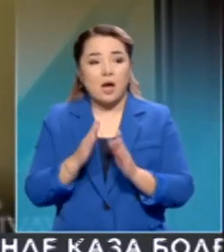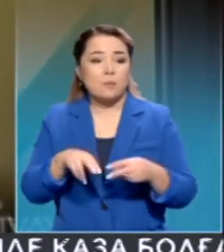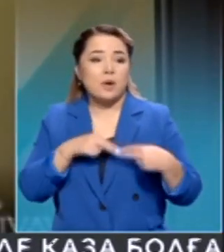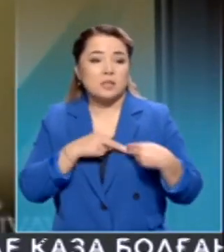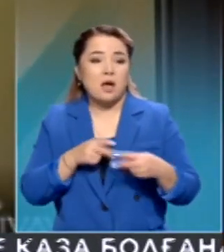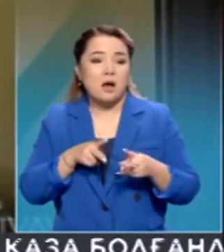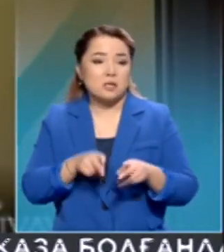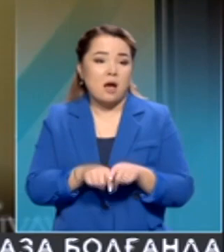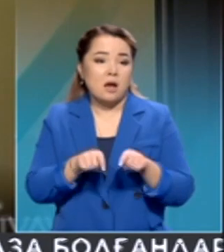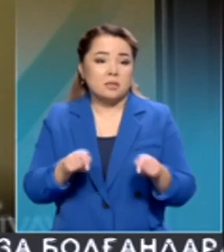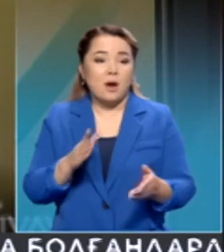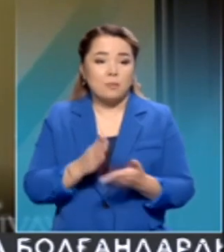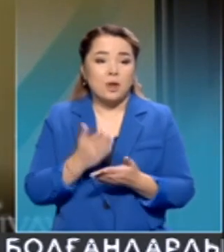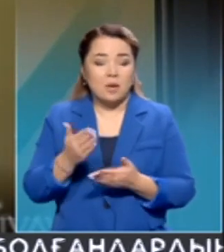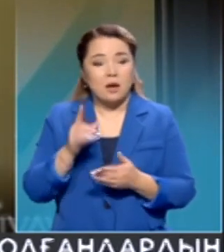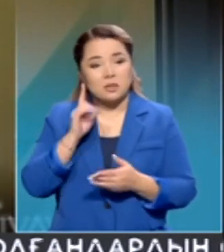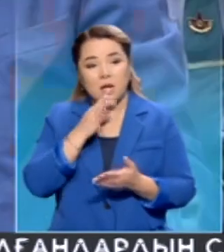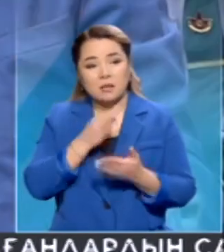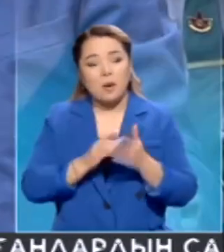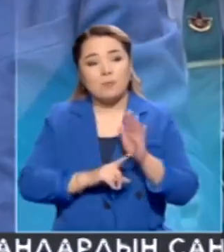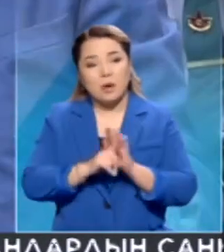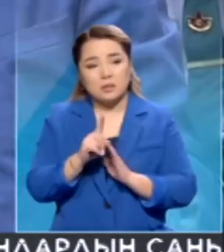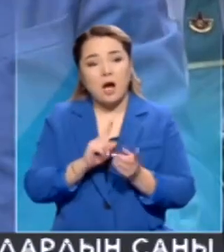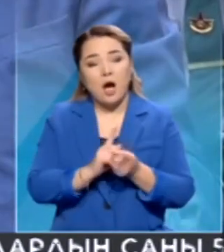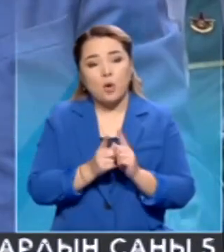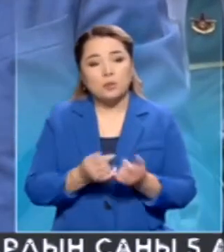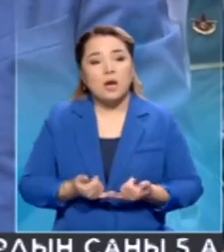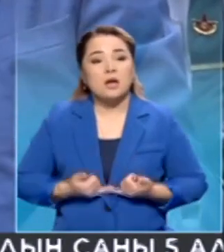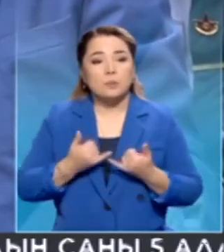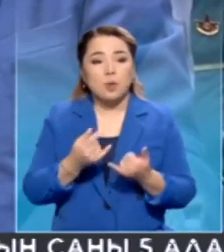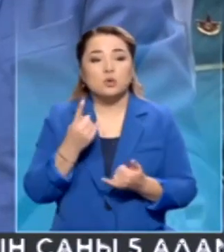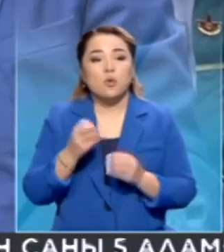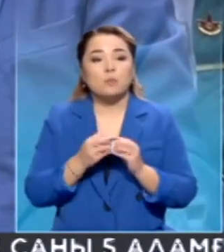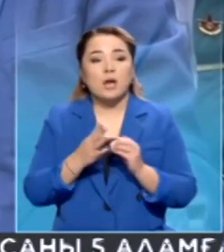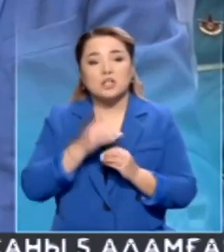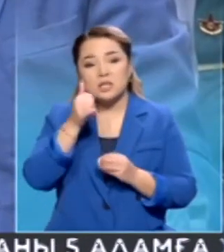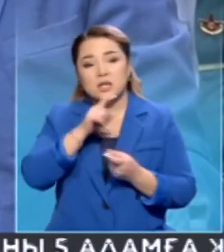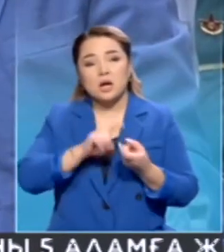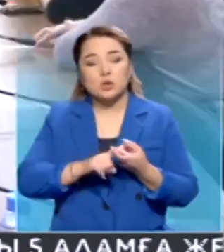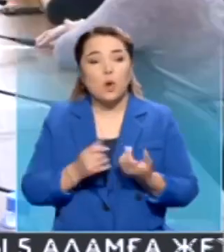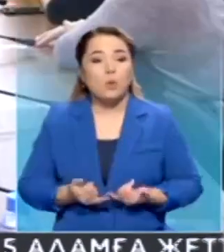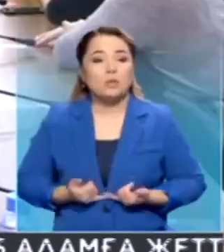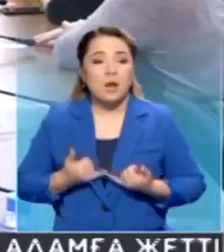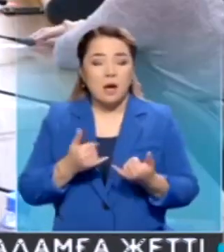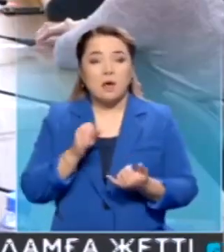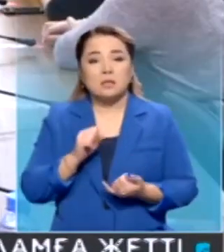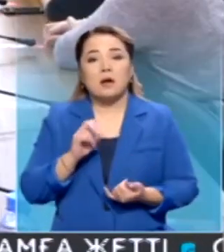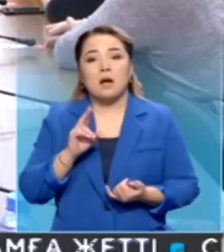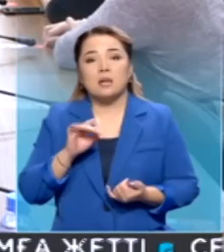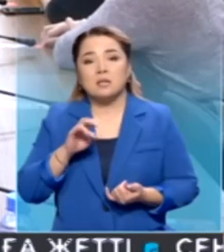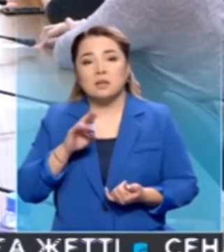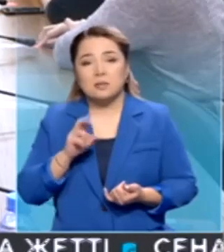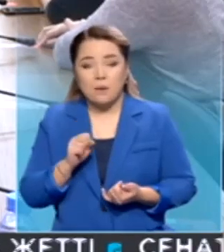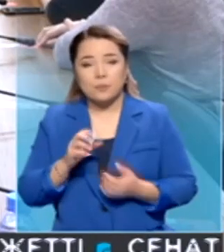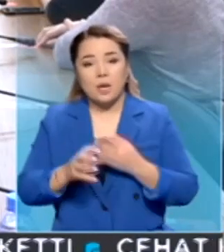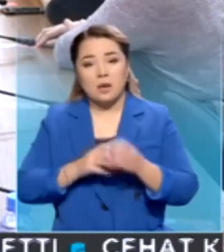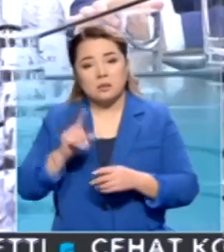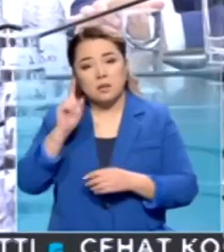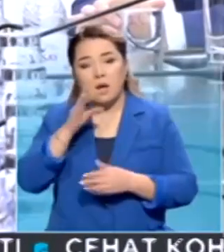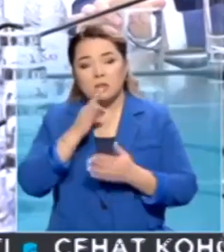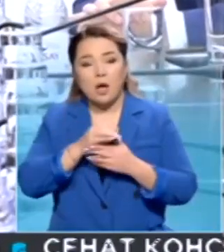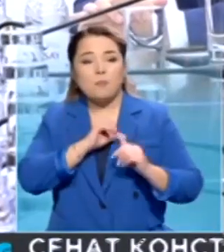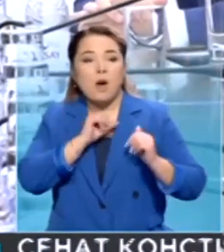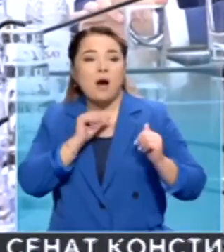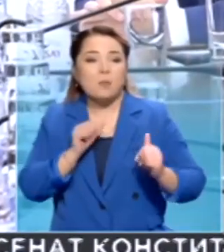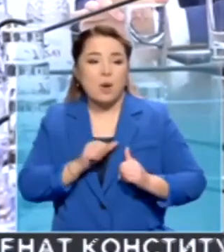еңбектің тұсаукесері өтті. Аталмыш бастама белгілі аудармашының 115 жылдығына орай өтті. Анна Каренина әлемде кең таралған